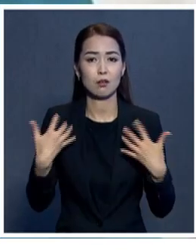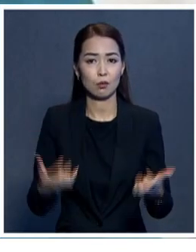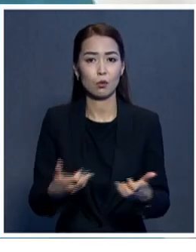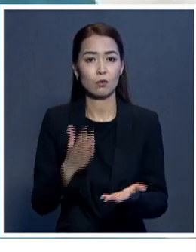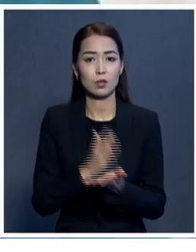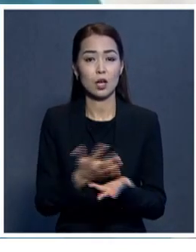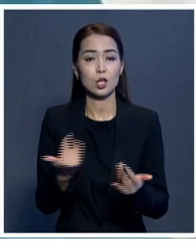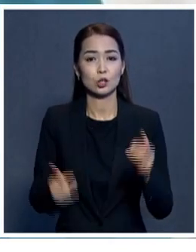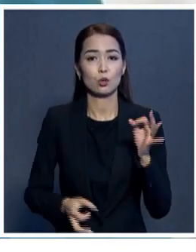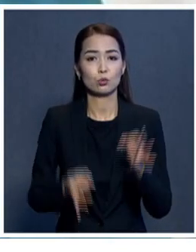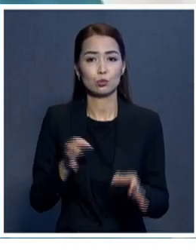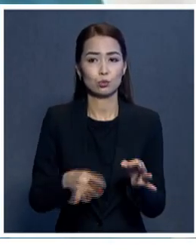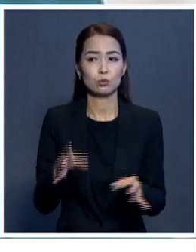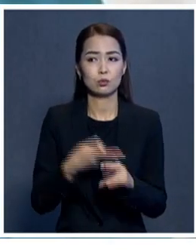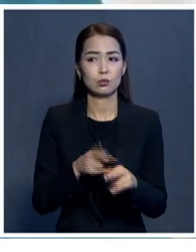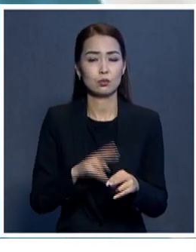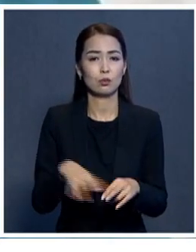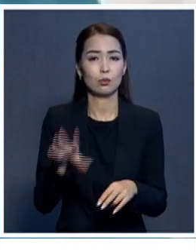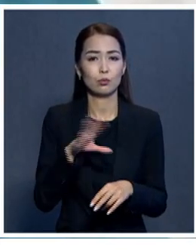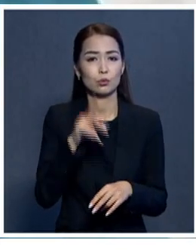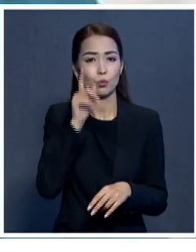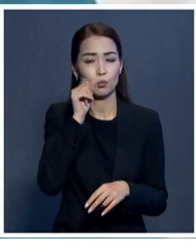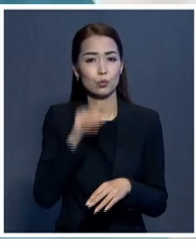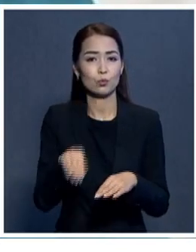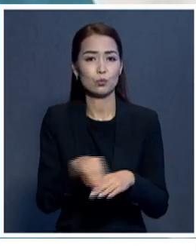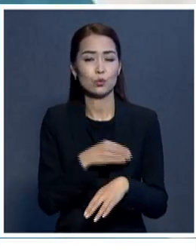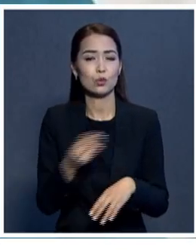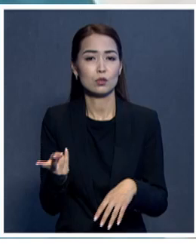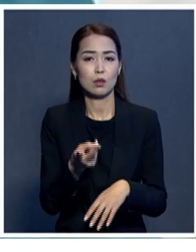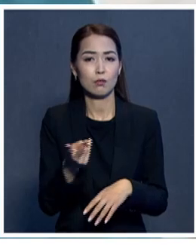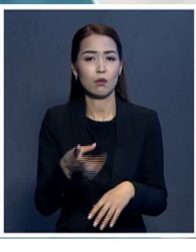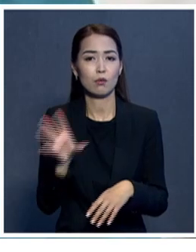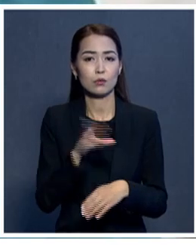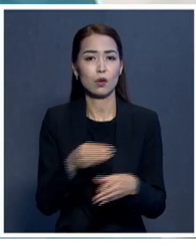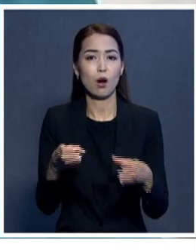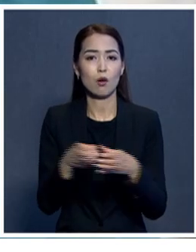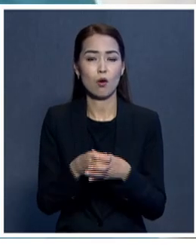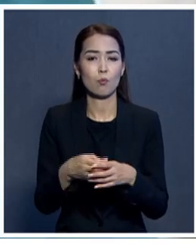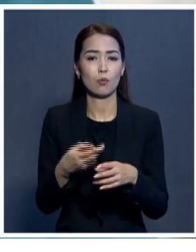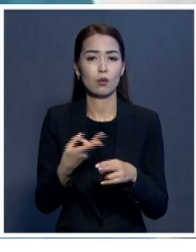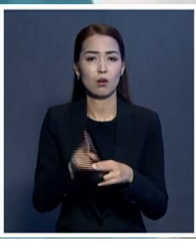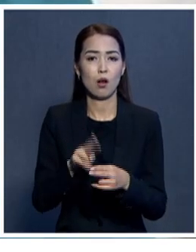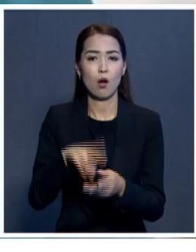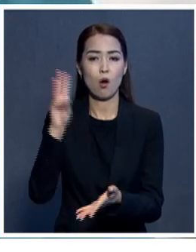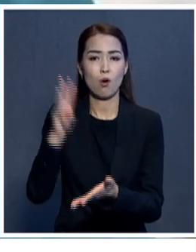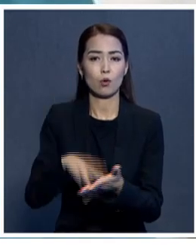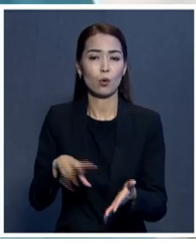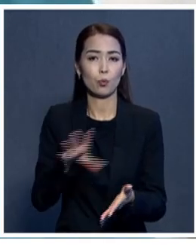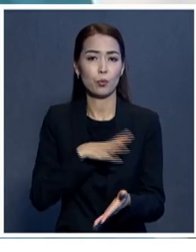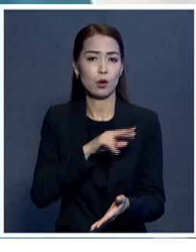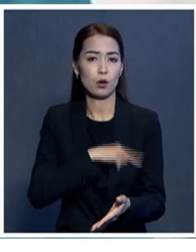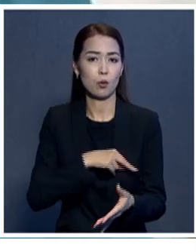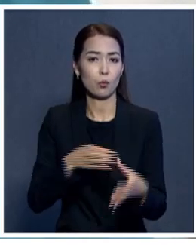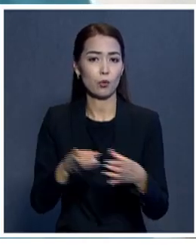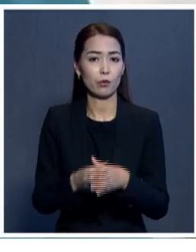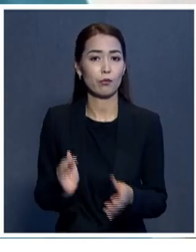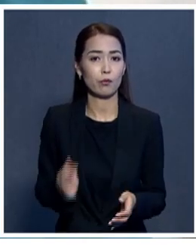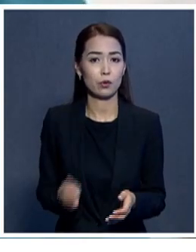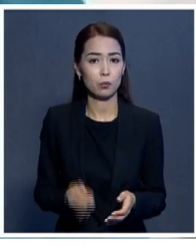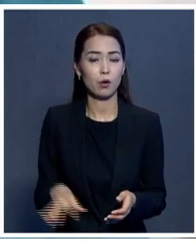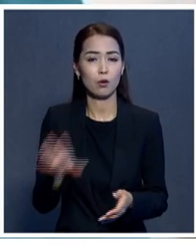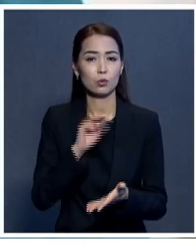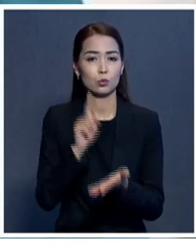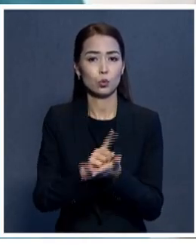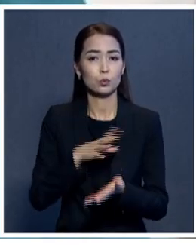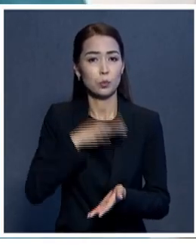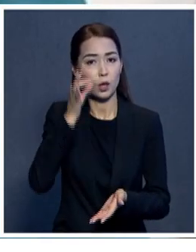ескертпеген. Сот жұбайлардың бұл уәжін жөндеп тауып, компанияға салғырттық үшін айып тақты. Енді неміс фирмасы оларға